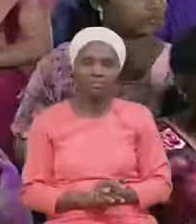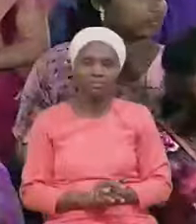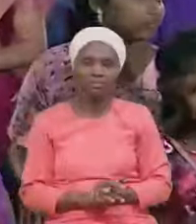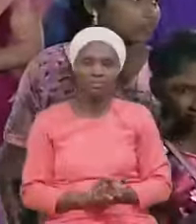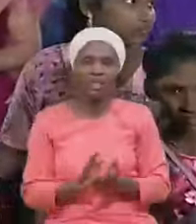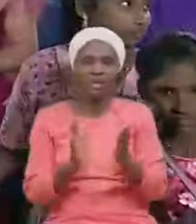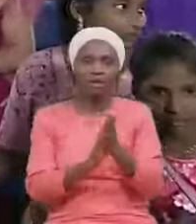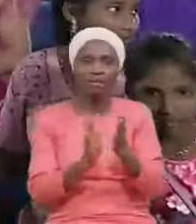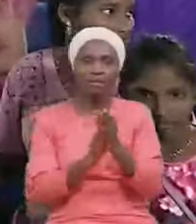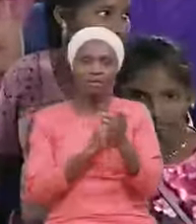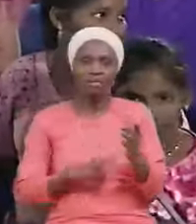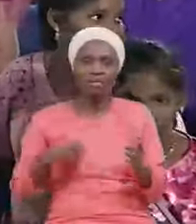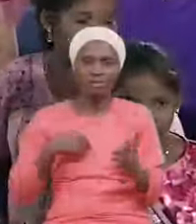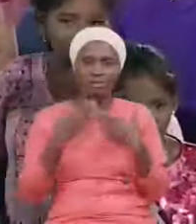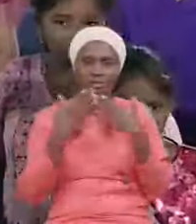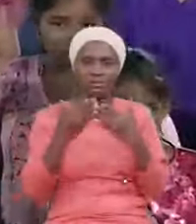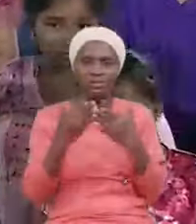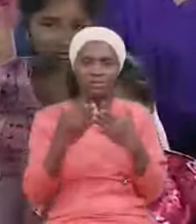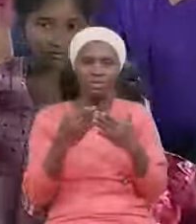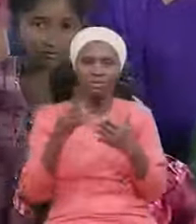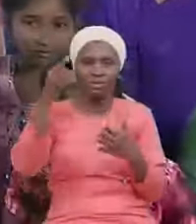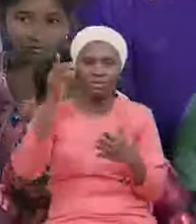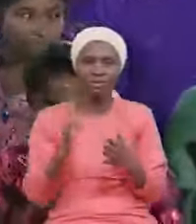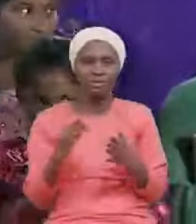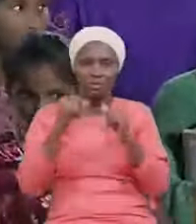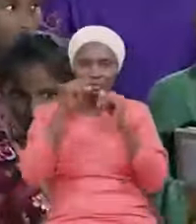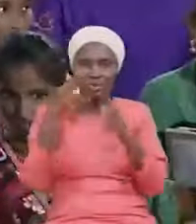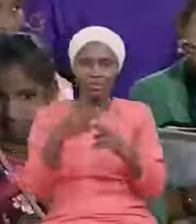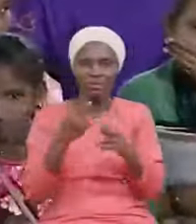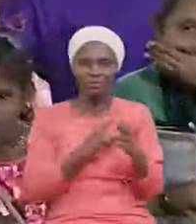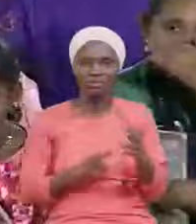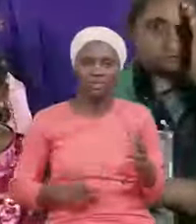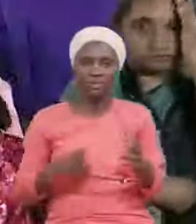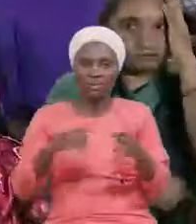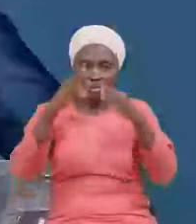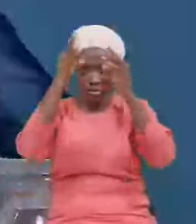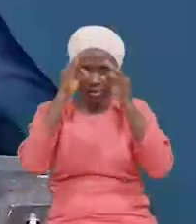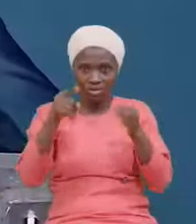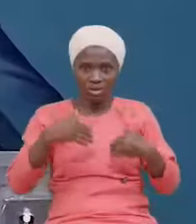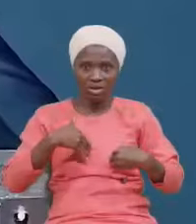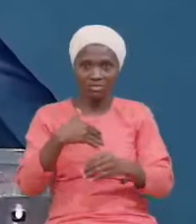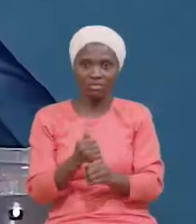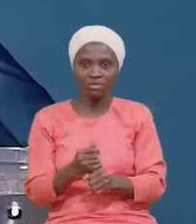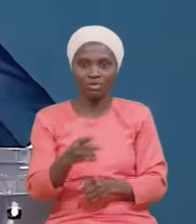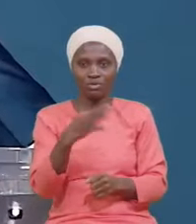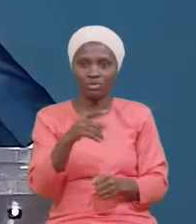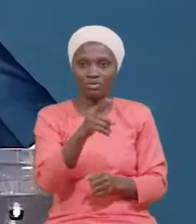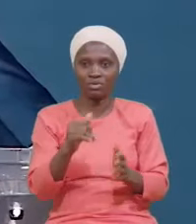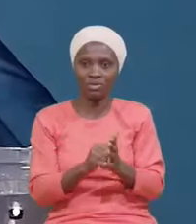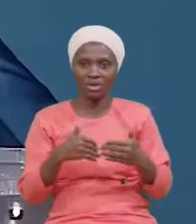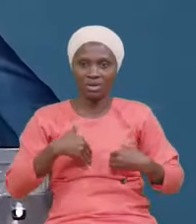Praise the Lord. We thank God. We bless the name of the Lord. The decision you have made, those of you who have made